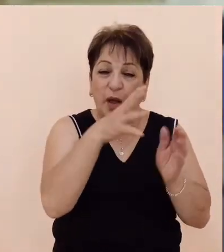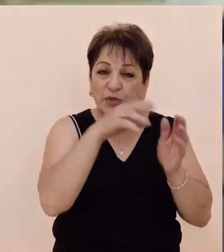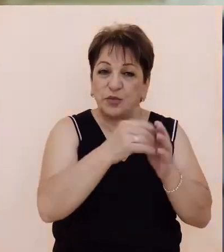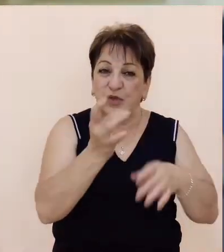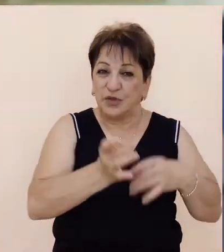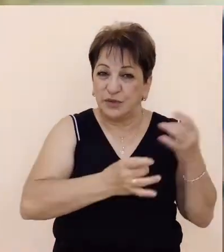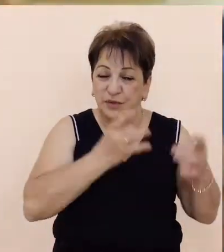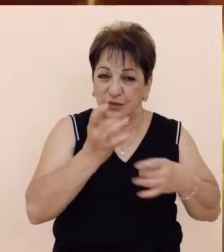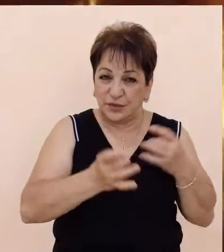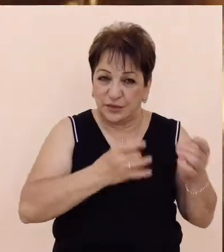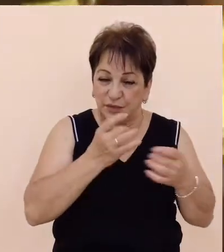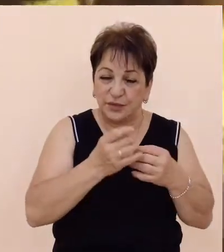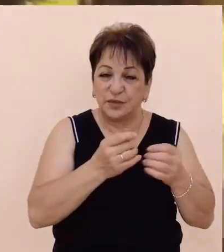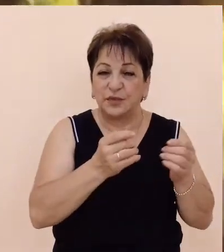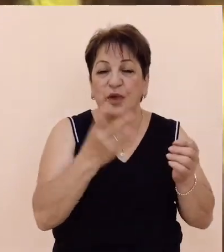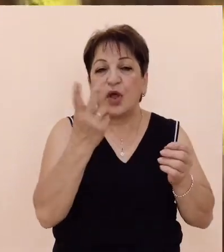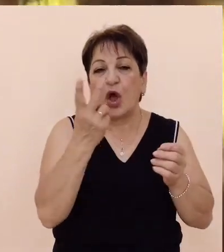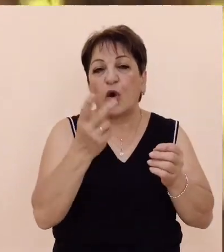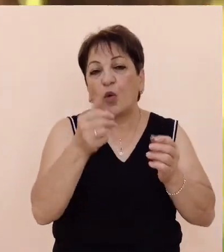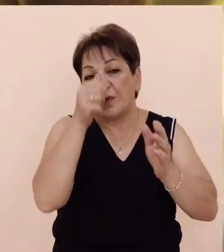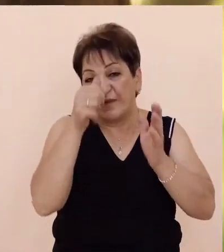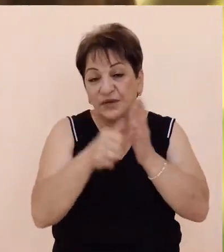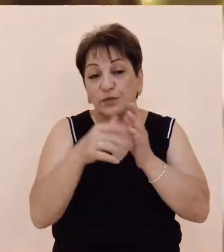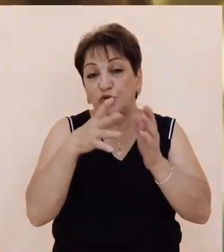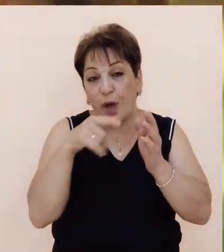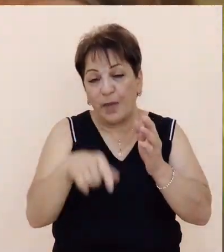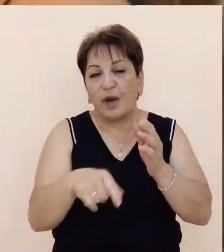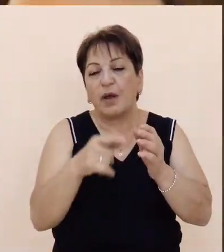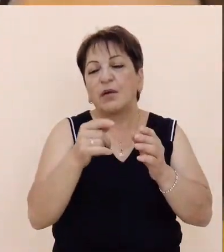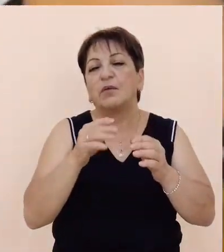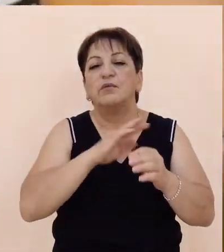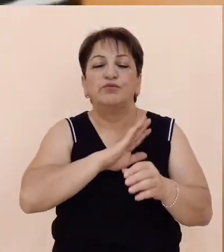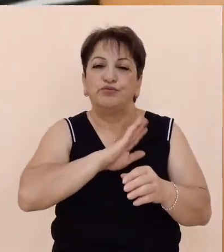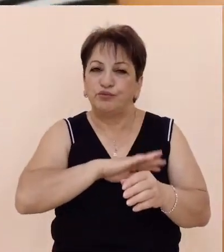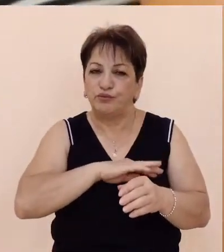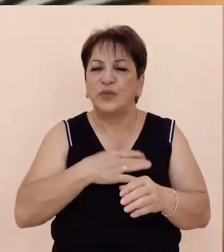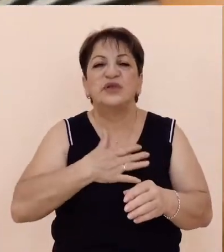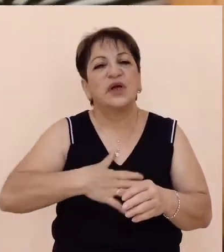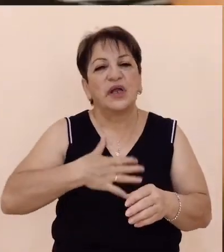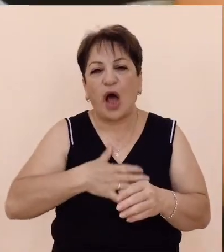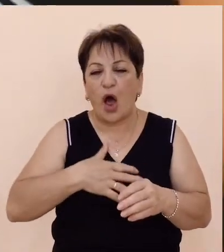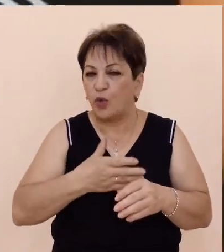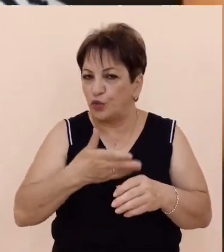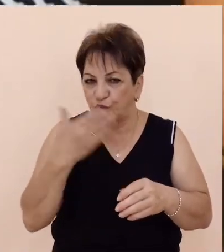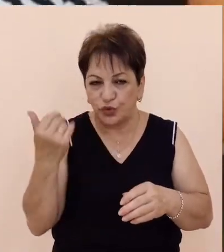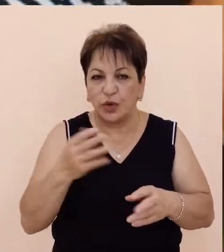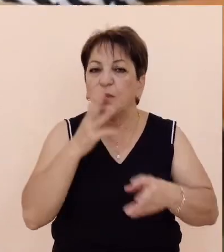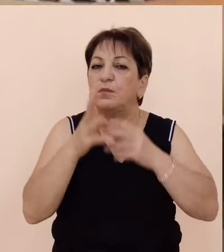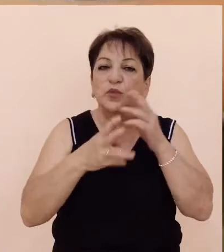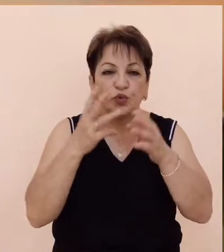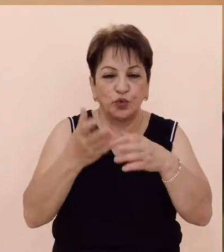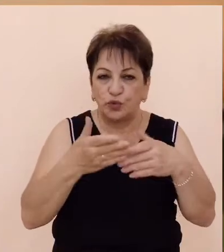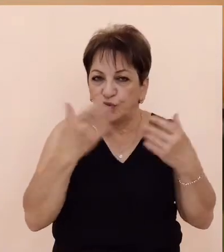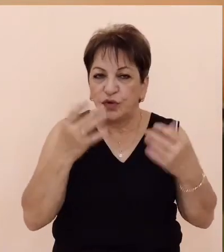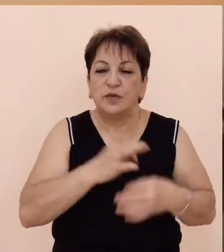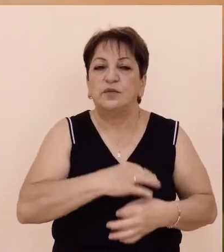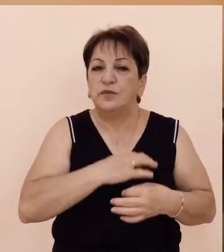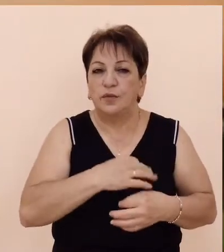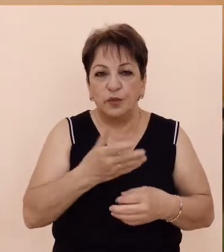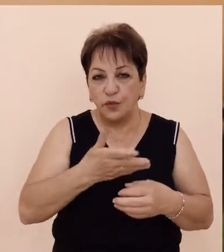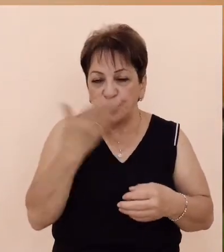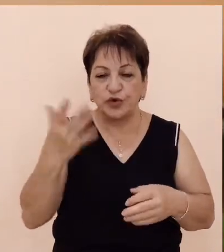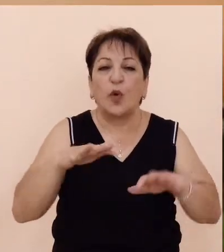եռամսյակին բնորոշ անհանգստություններ։ Դուք այլևս չեք զգա սրտխառնոց, փսխում, տագնապներ,